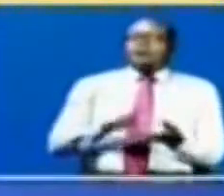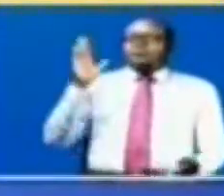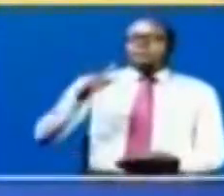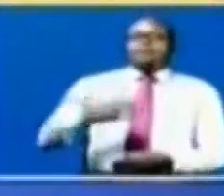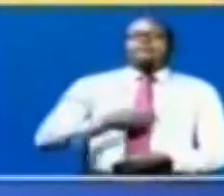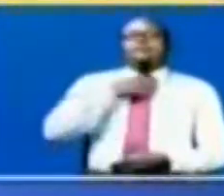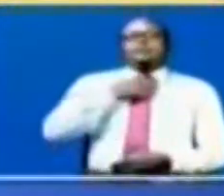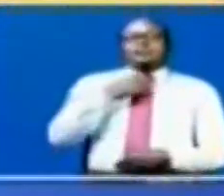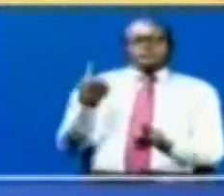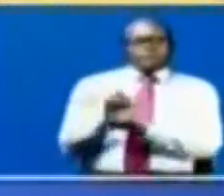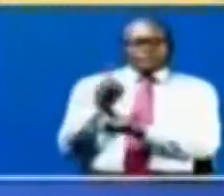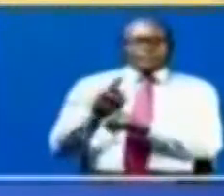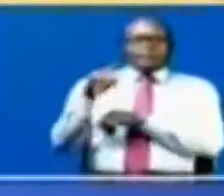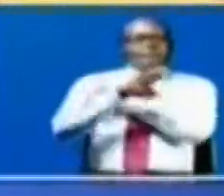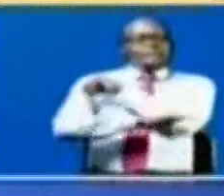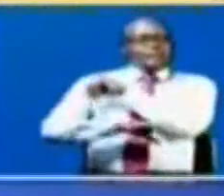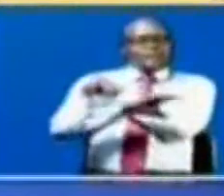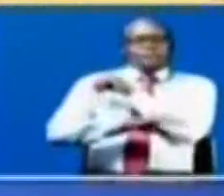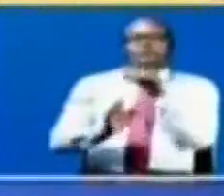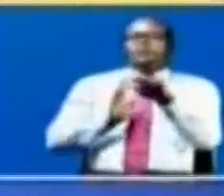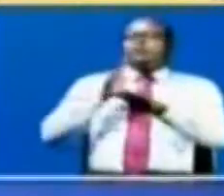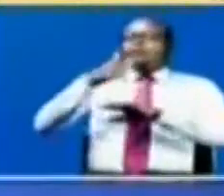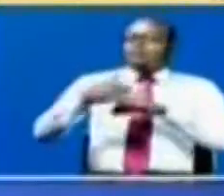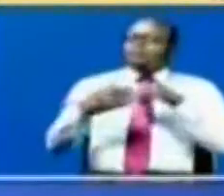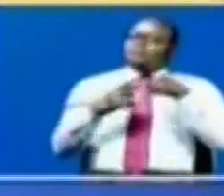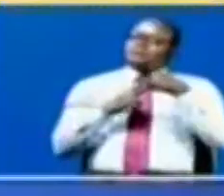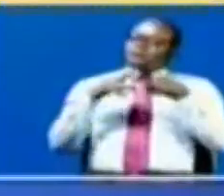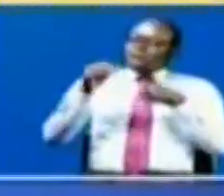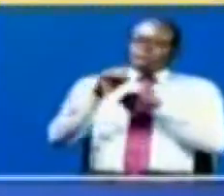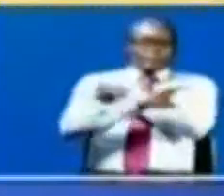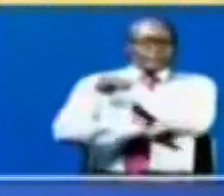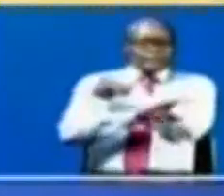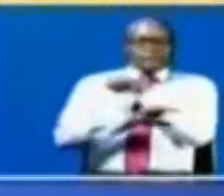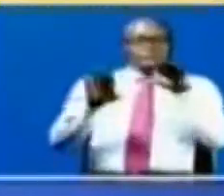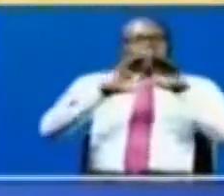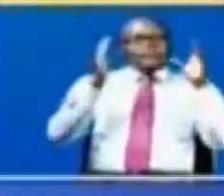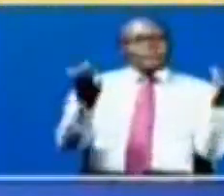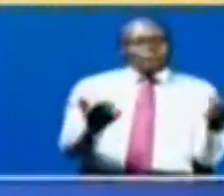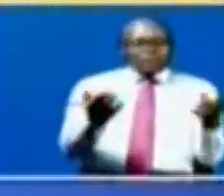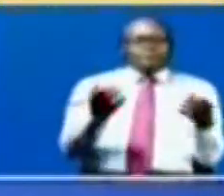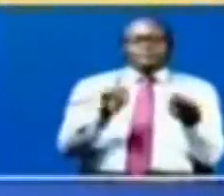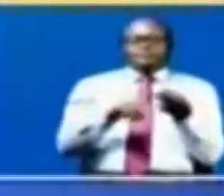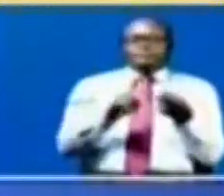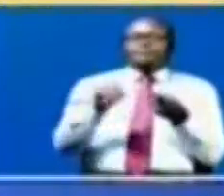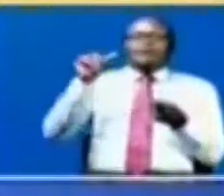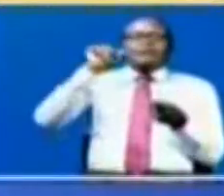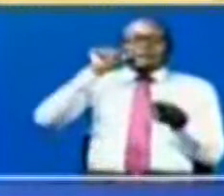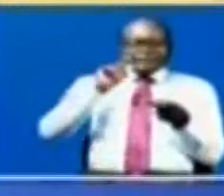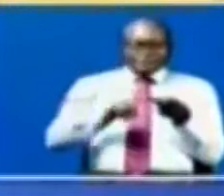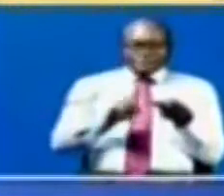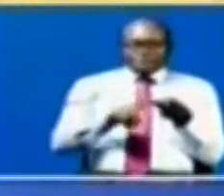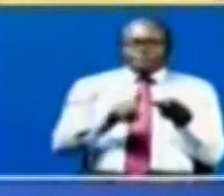nchi nyingi sana, nchi karibu 70 za dunia. Tumeona kuna nchi ya Uingereza, kuna nchi